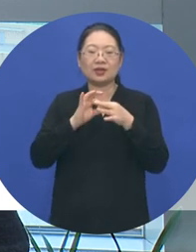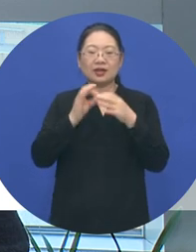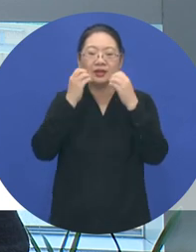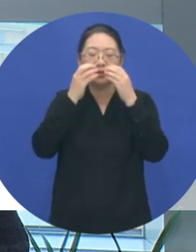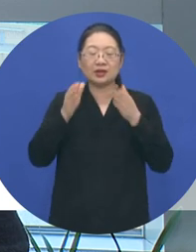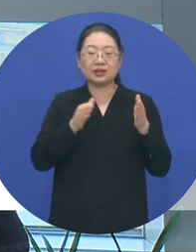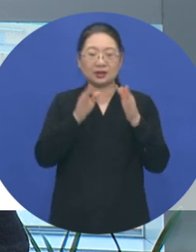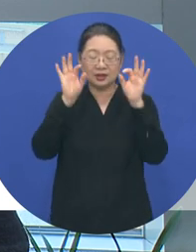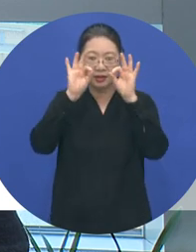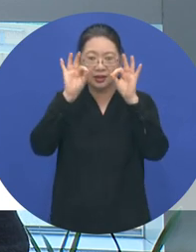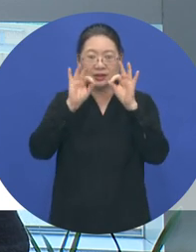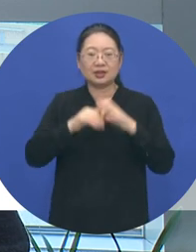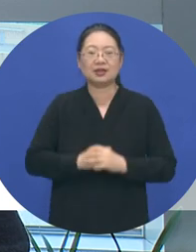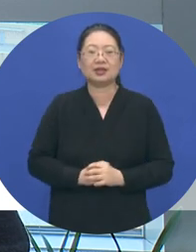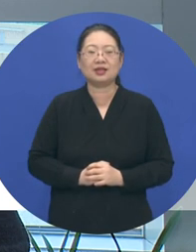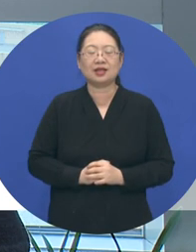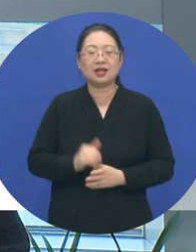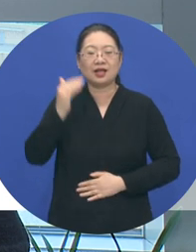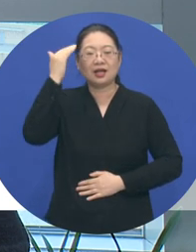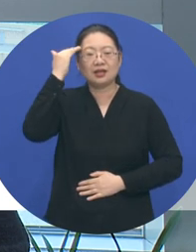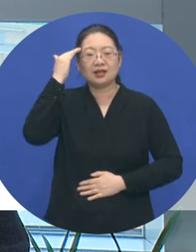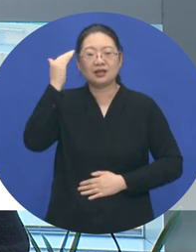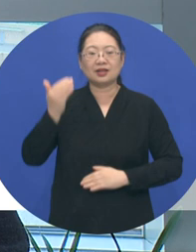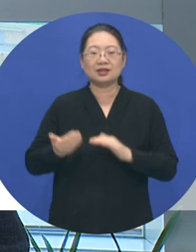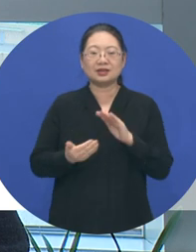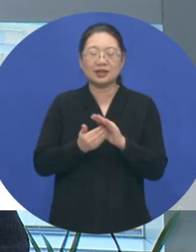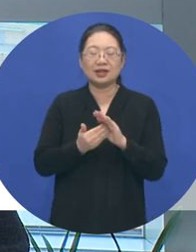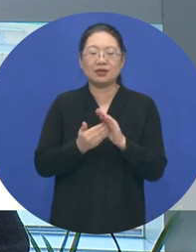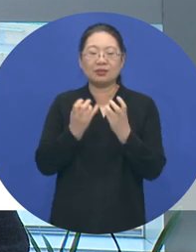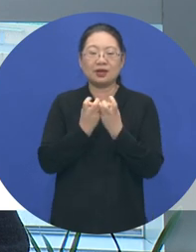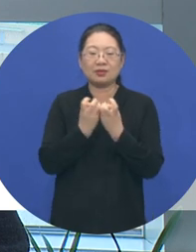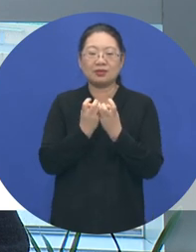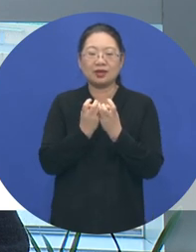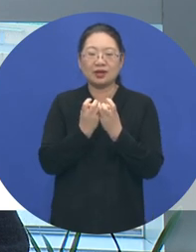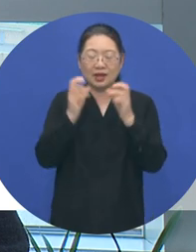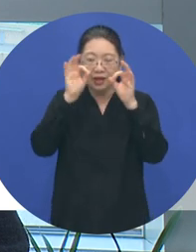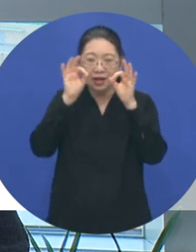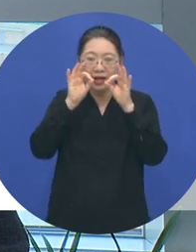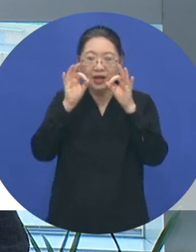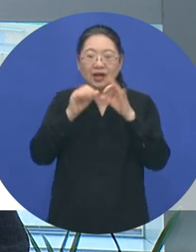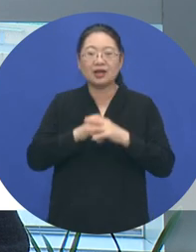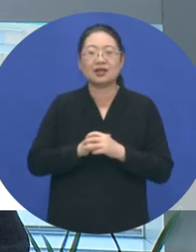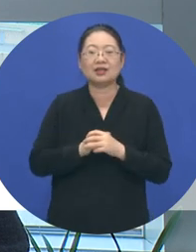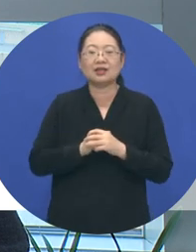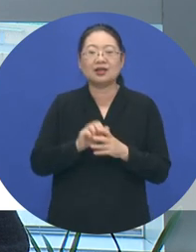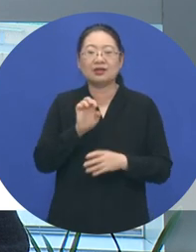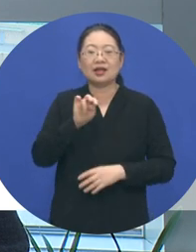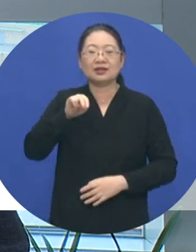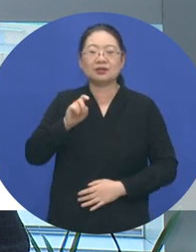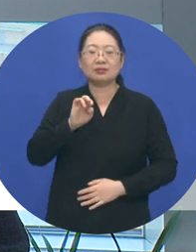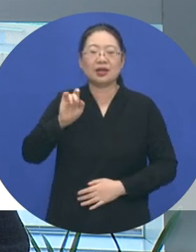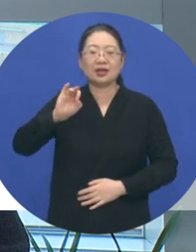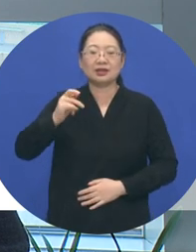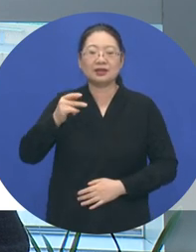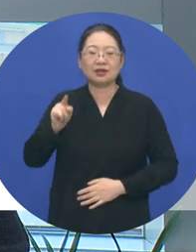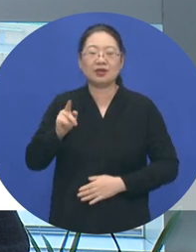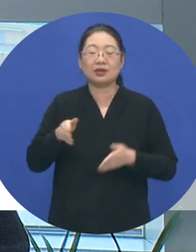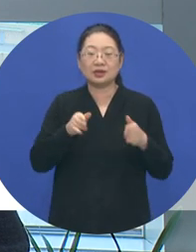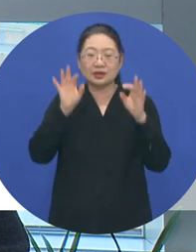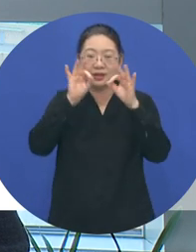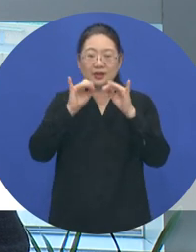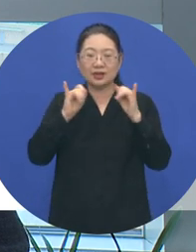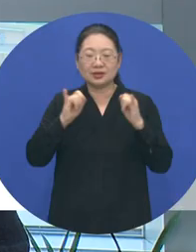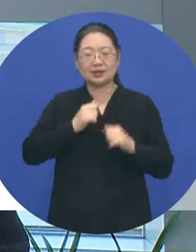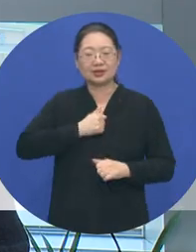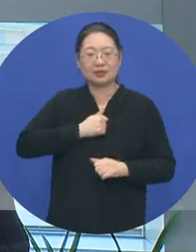통해서 새로운 길을 찾아서 대한민국에서 최첨단의 길을 헤쳐 나가는 패스파인더 길찾는